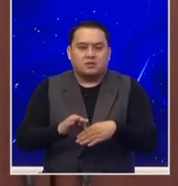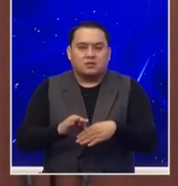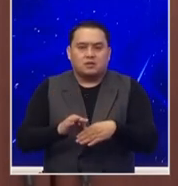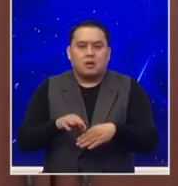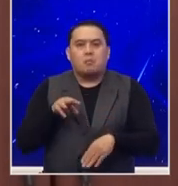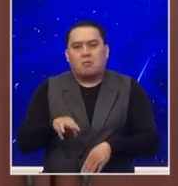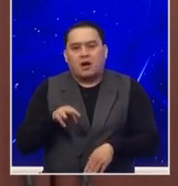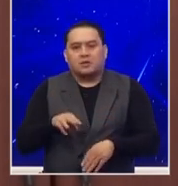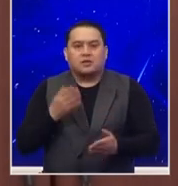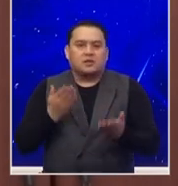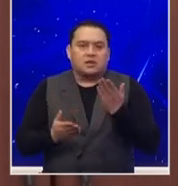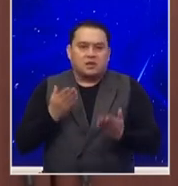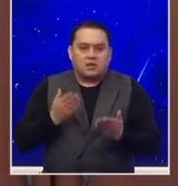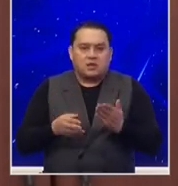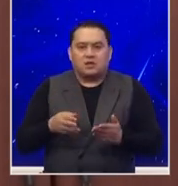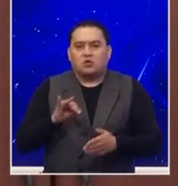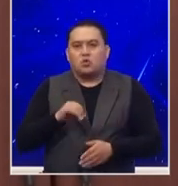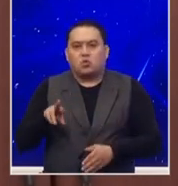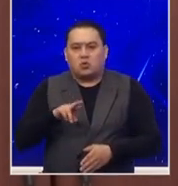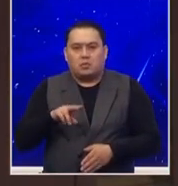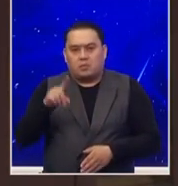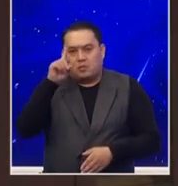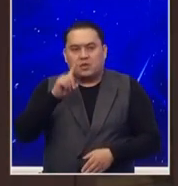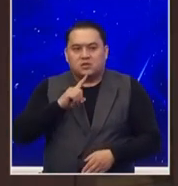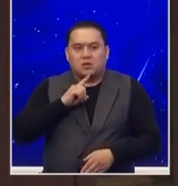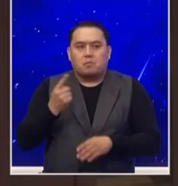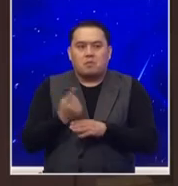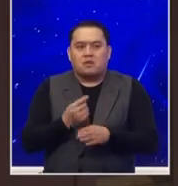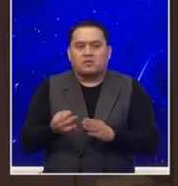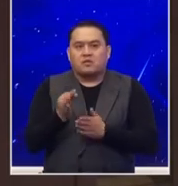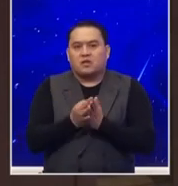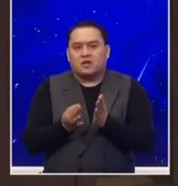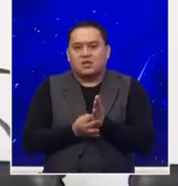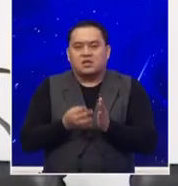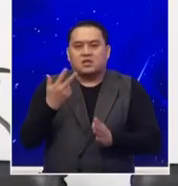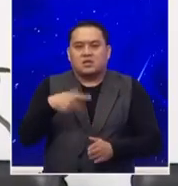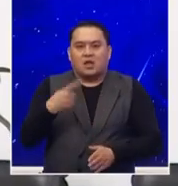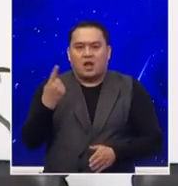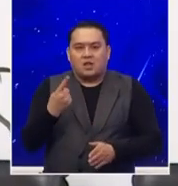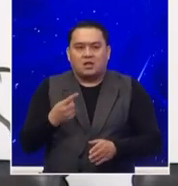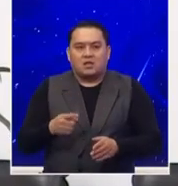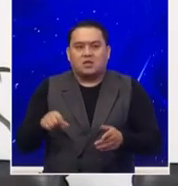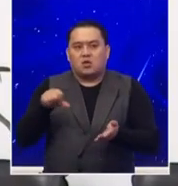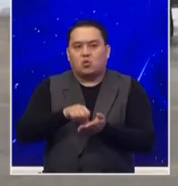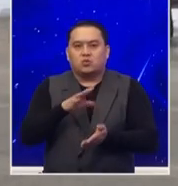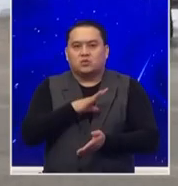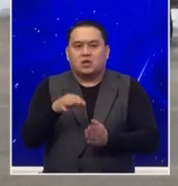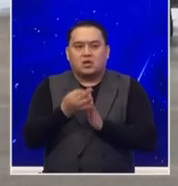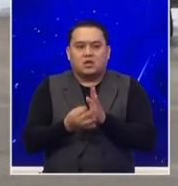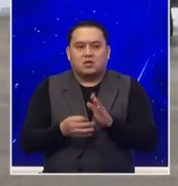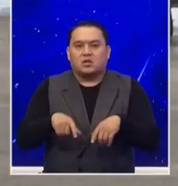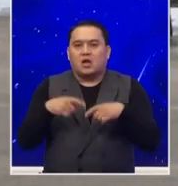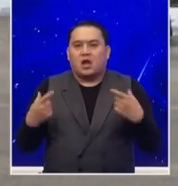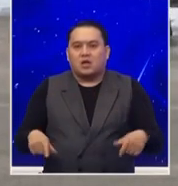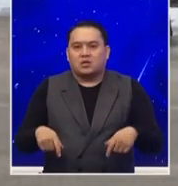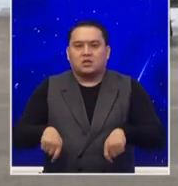скажем, в марте или же в июне месяце. В первый день сдачи ЕНТ 31 учащийся не явился на экзамен. 10 были